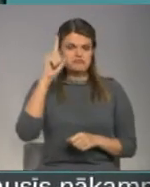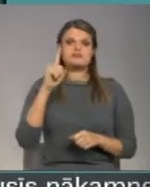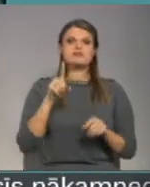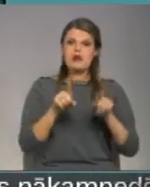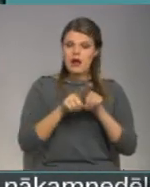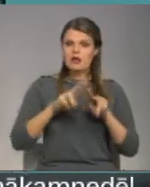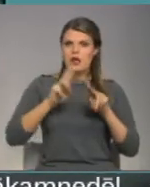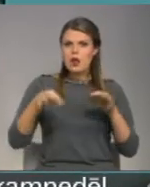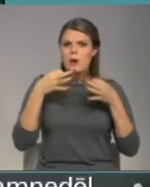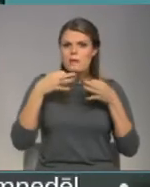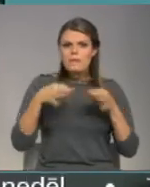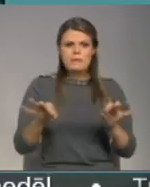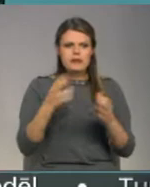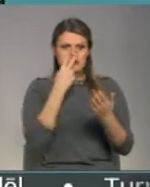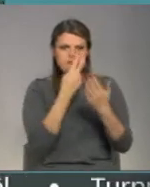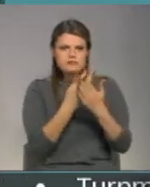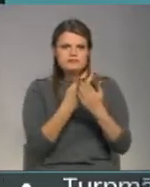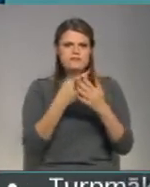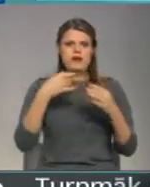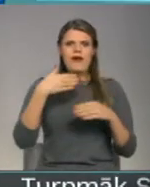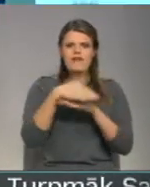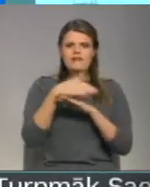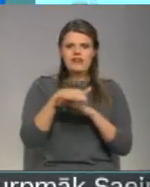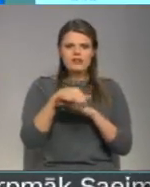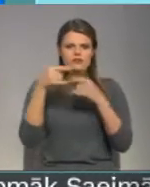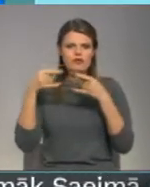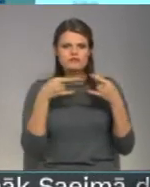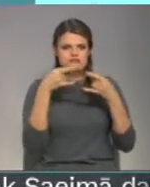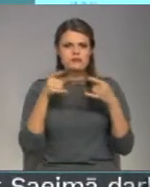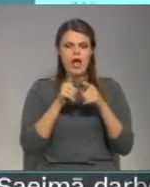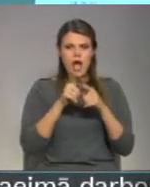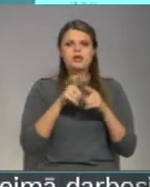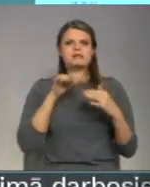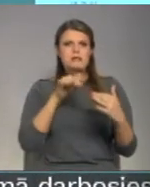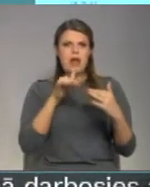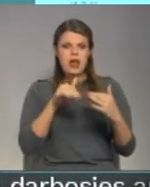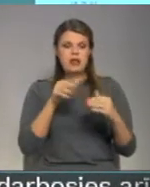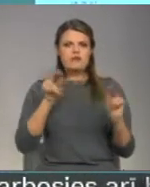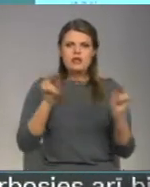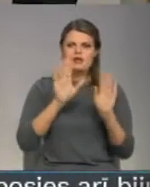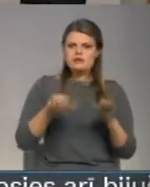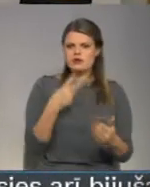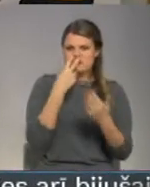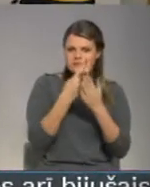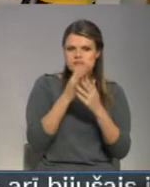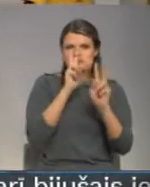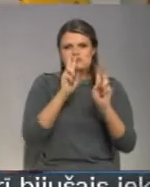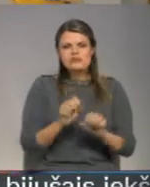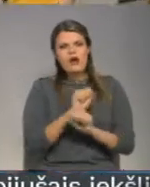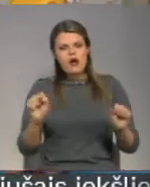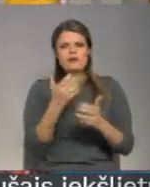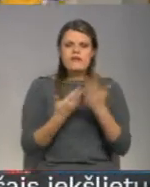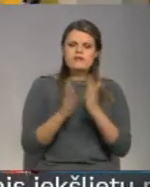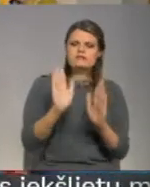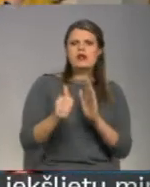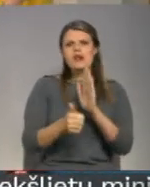arī dzen ļauj brīvi piekļūt taktiskā video ierakstam kaut spēles starplaikos. Tā treneriem dodot iespēju veikt operatīvus